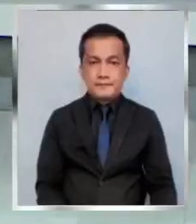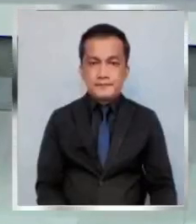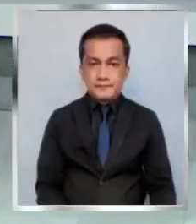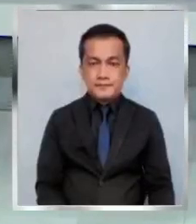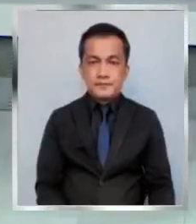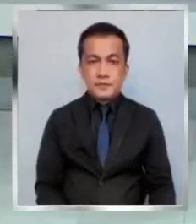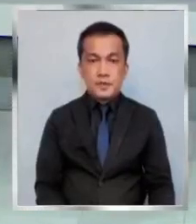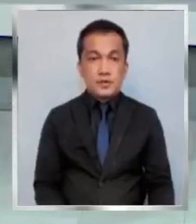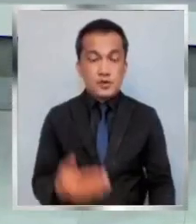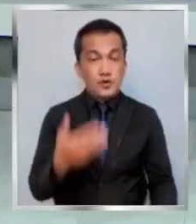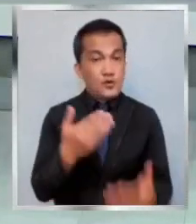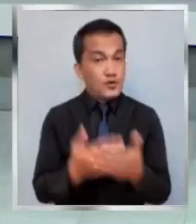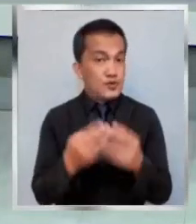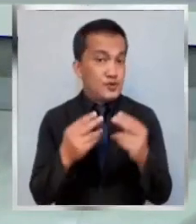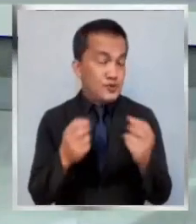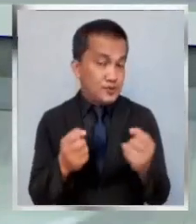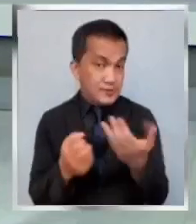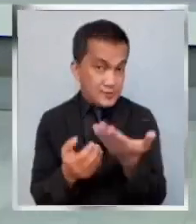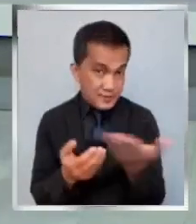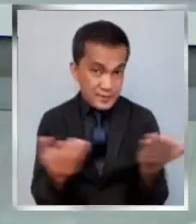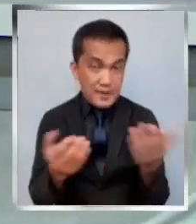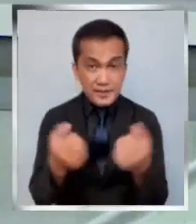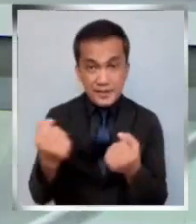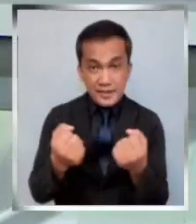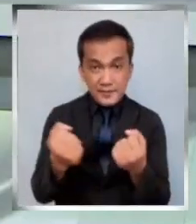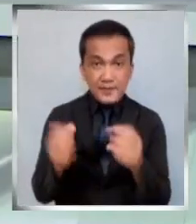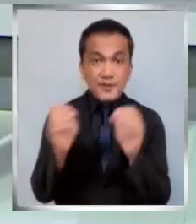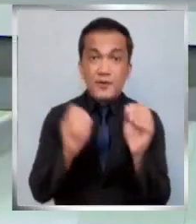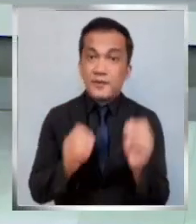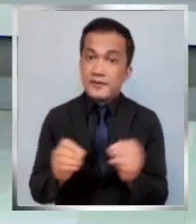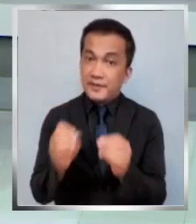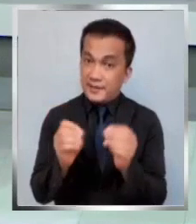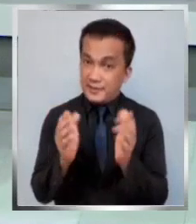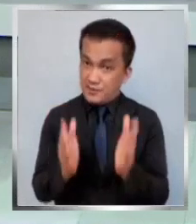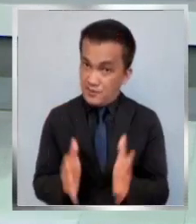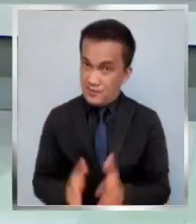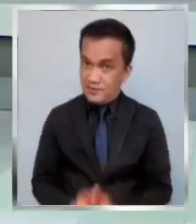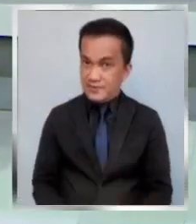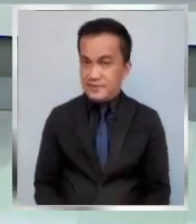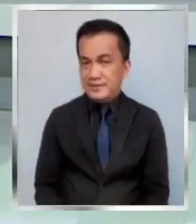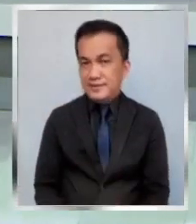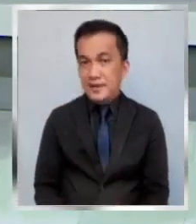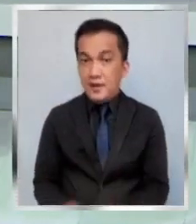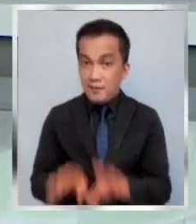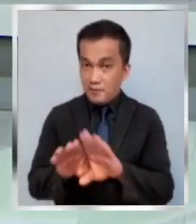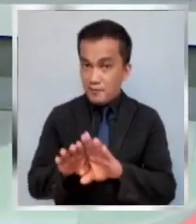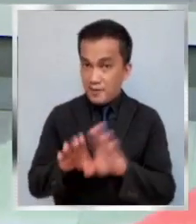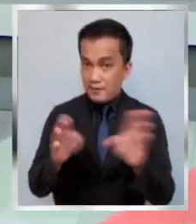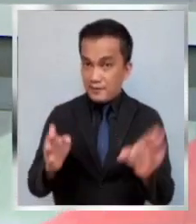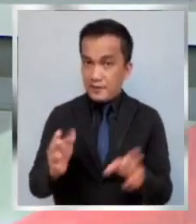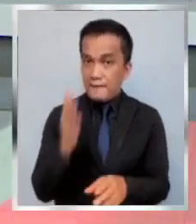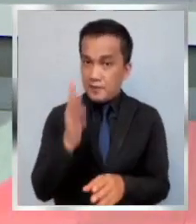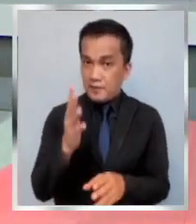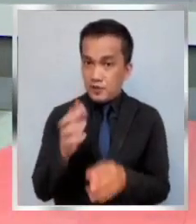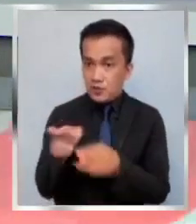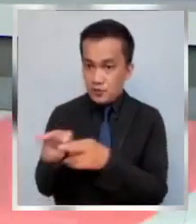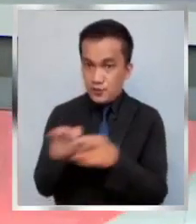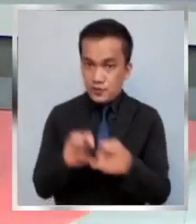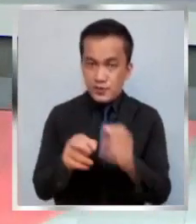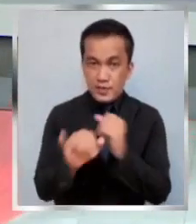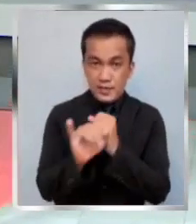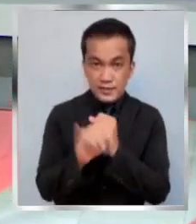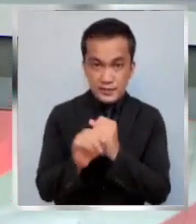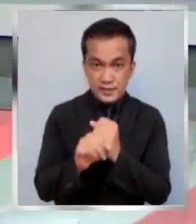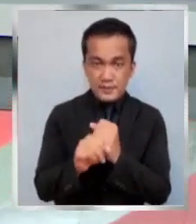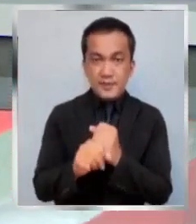Magandang balita naman para sa mga tsuper at operator. Magbubukas ng mahigit 50 ruta ng jeep ang Land